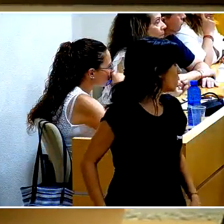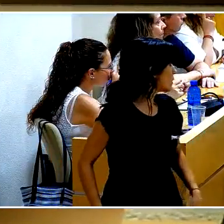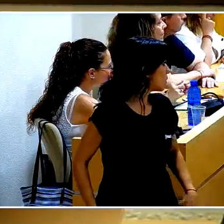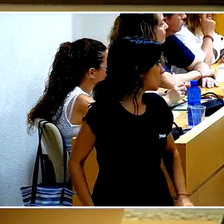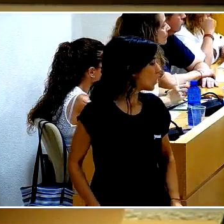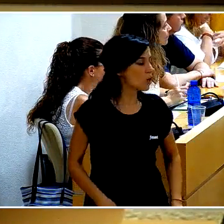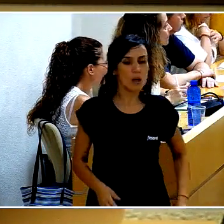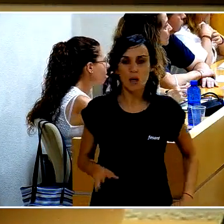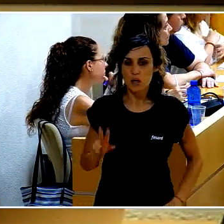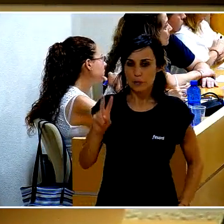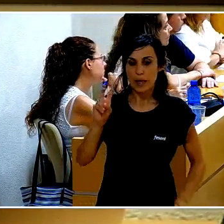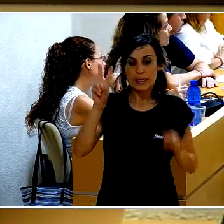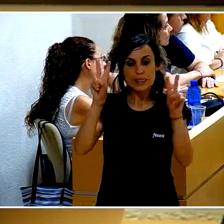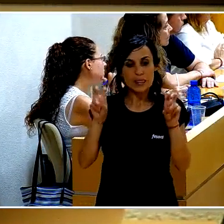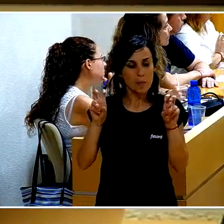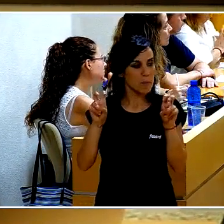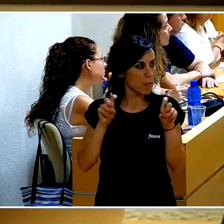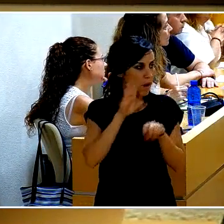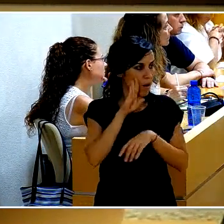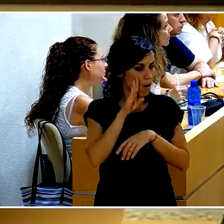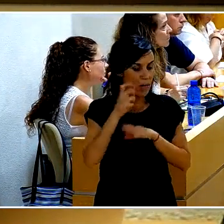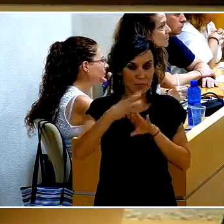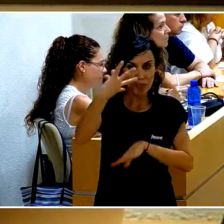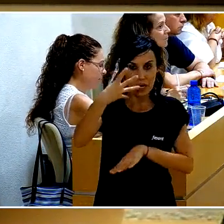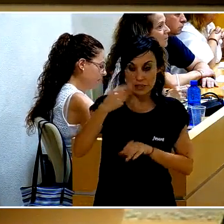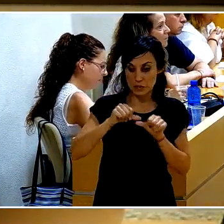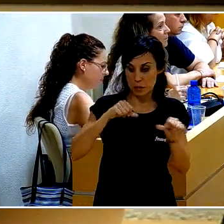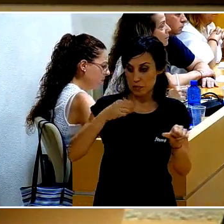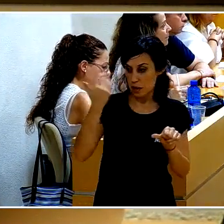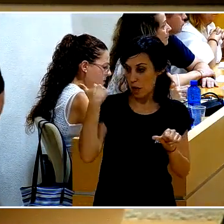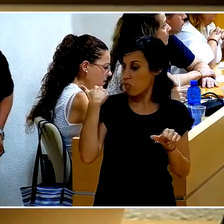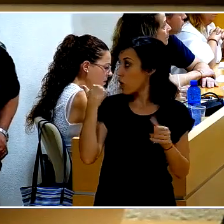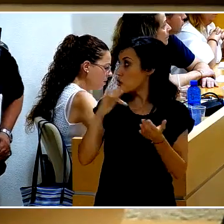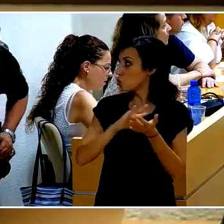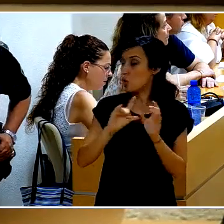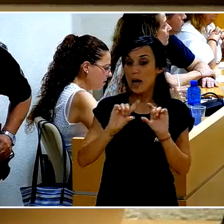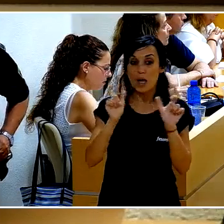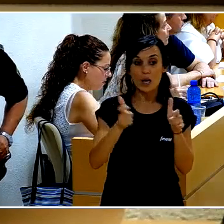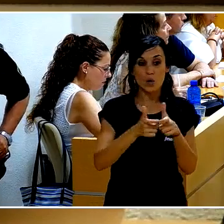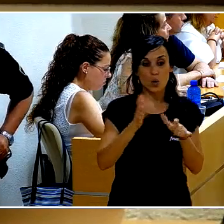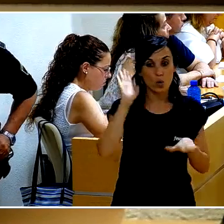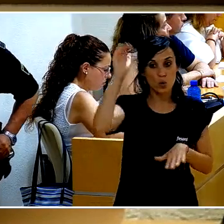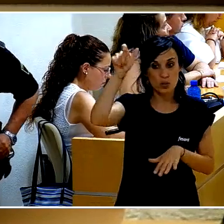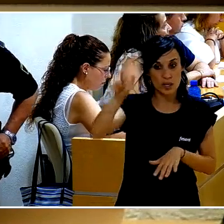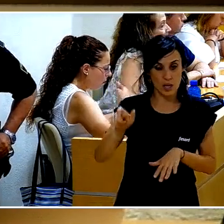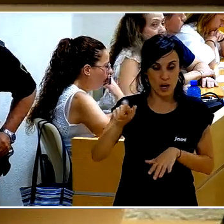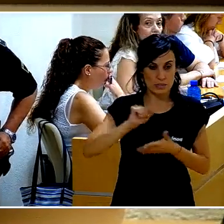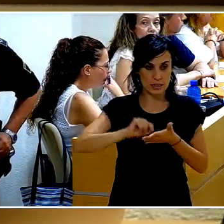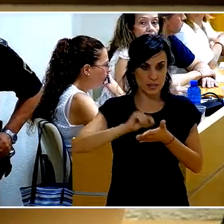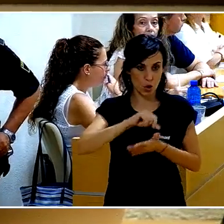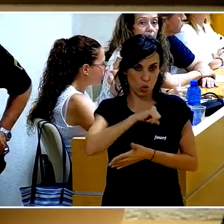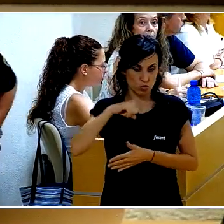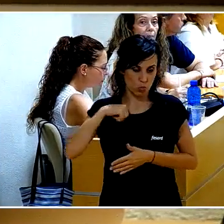tema que ha preguntado el planificant. La setmana passada vam estar en una reunió en conselleria, en el secretari autonòmic va